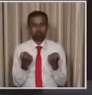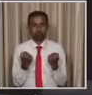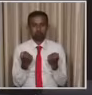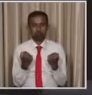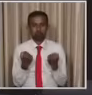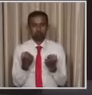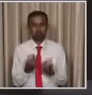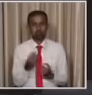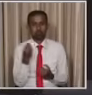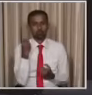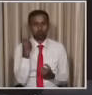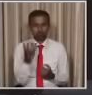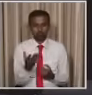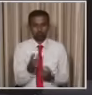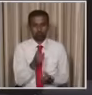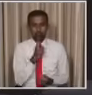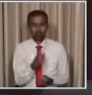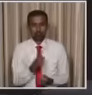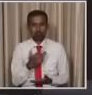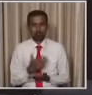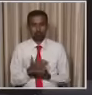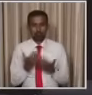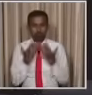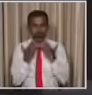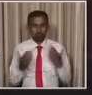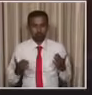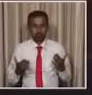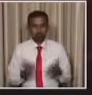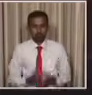ධෛර්යය අපි එතුමාට ලබලා දෙනවා කියන එක මතක් කරමින් මම නිහඬ වෙනවා. බොහොම ස්තුතියි. බොහොම ස්තුතියි ගරු මහත්මයා. ඊළඟට